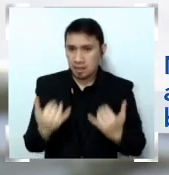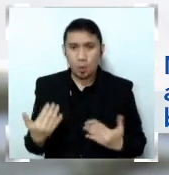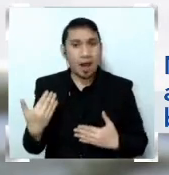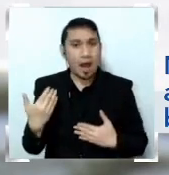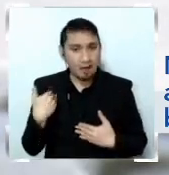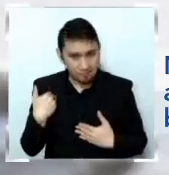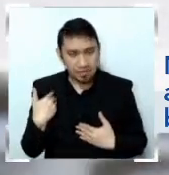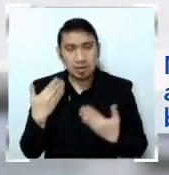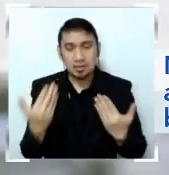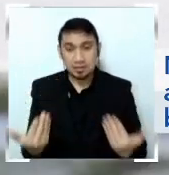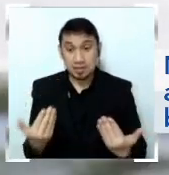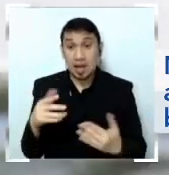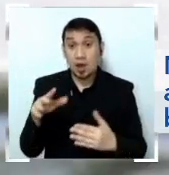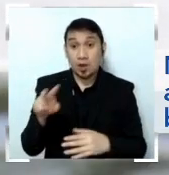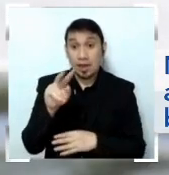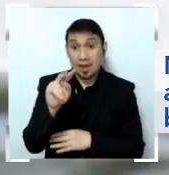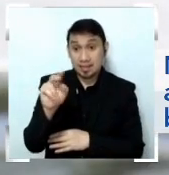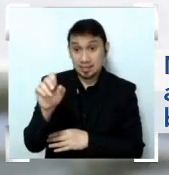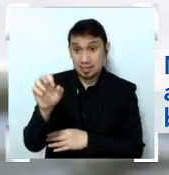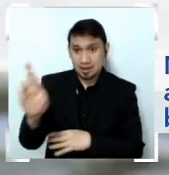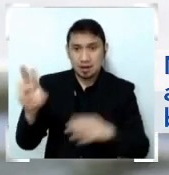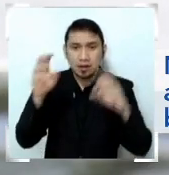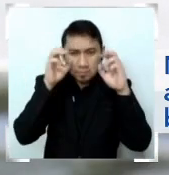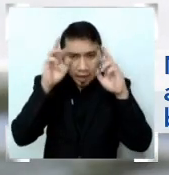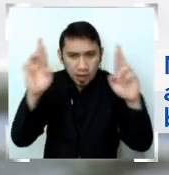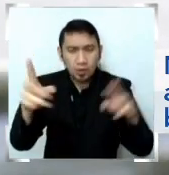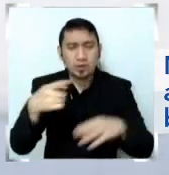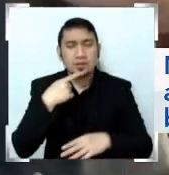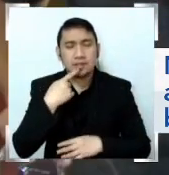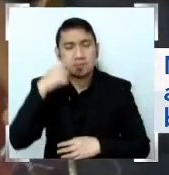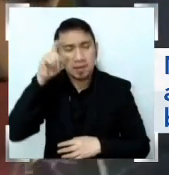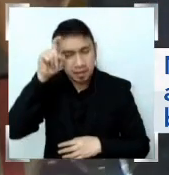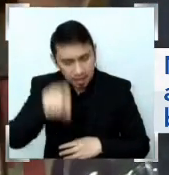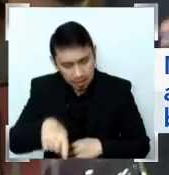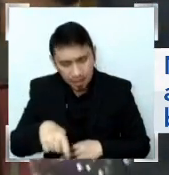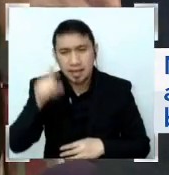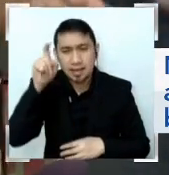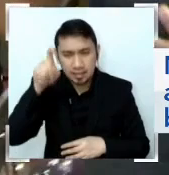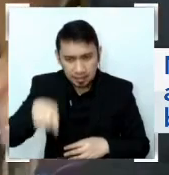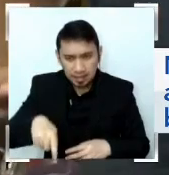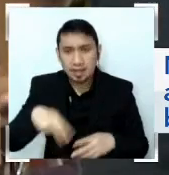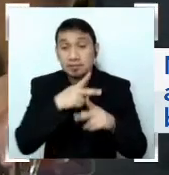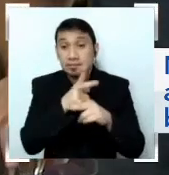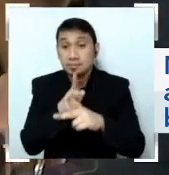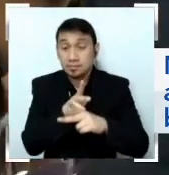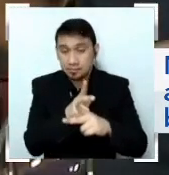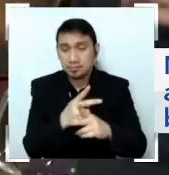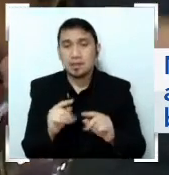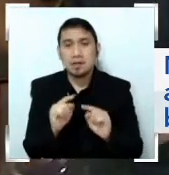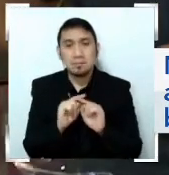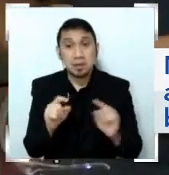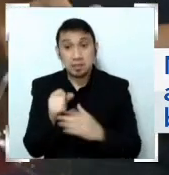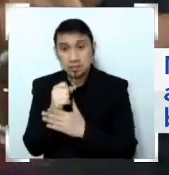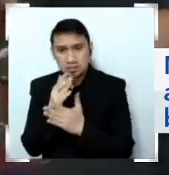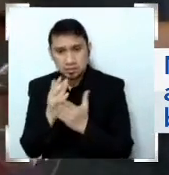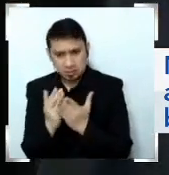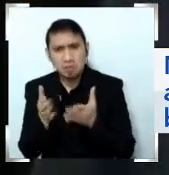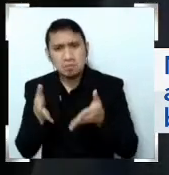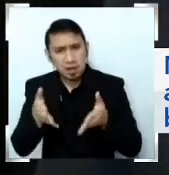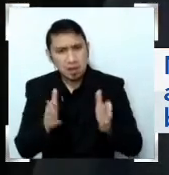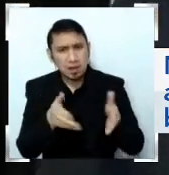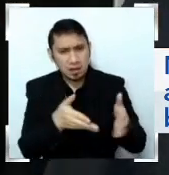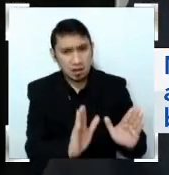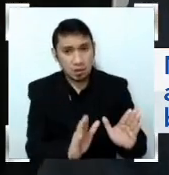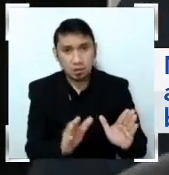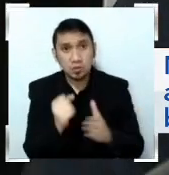Metro Manila Mayor nagsasabing kailangang magdoble ingat. Pero meron ding payag pa rin makalabas sa mga edad 5 pataas,